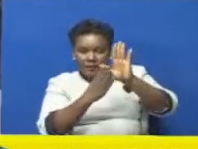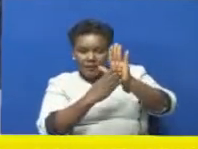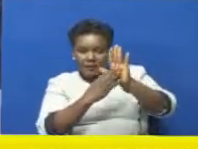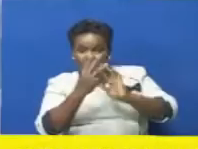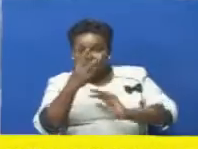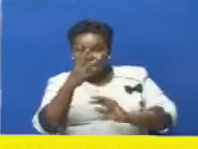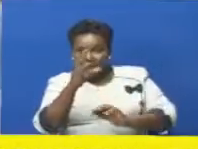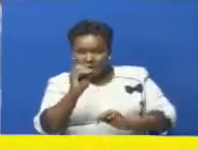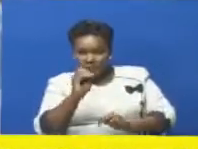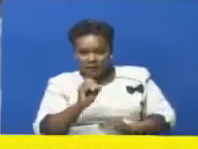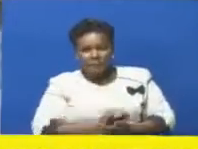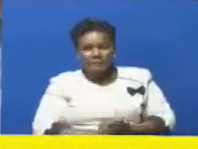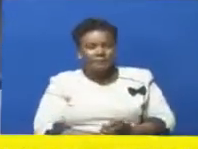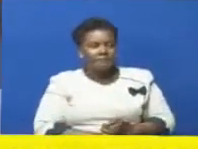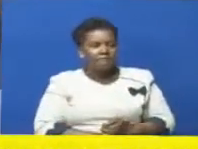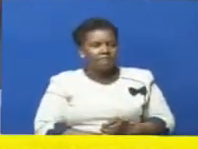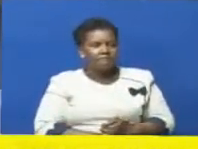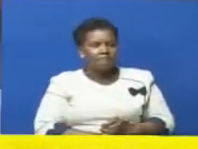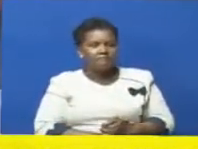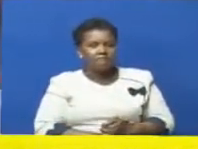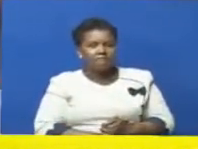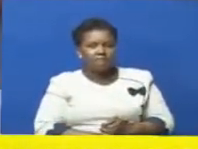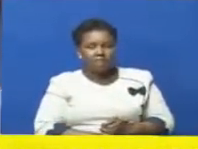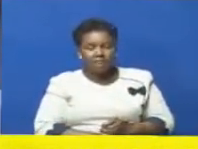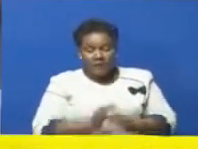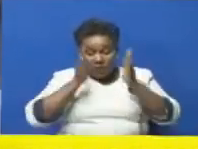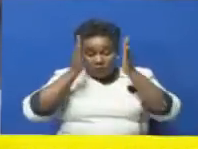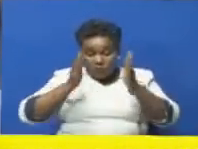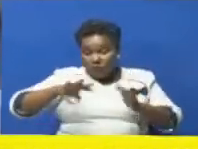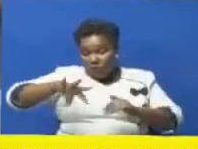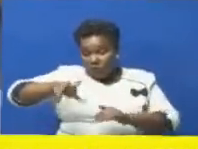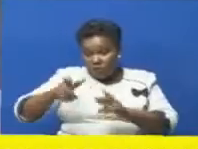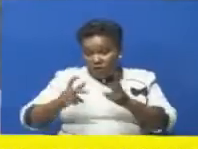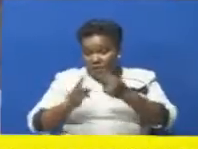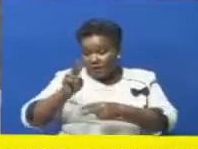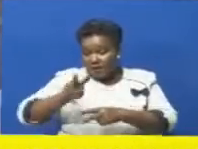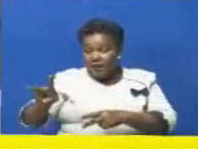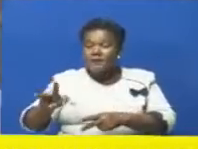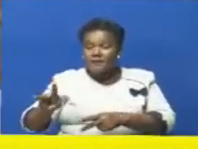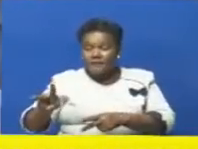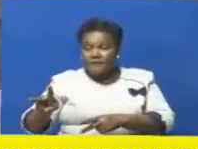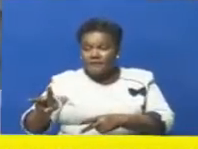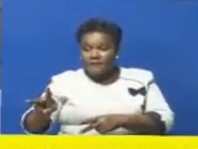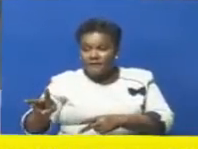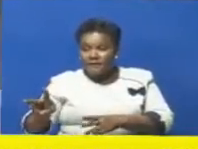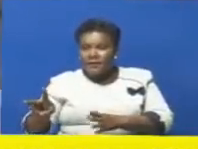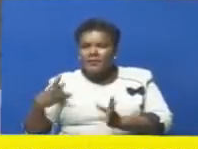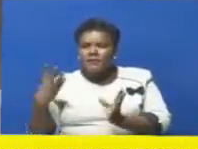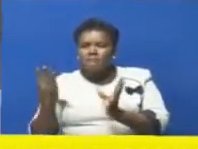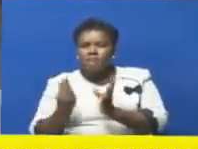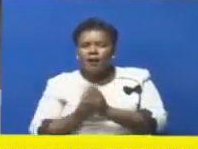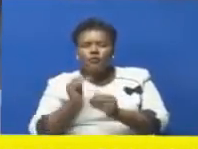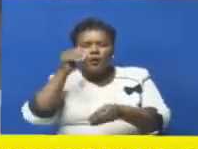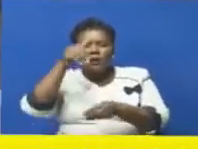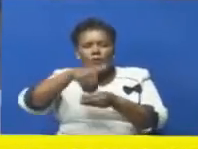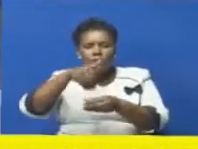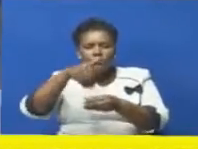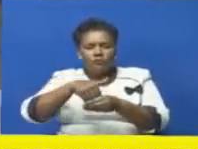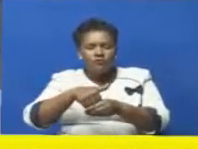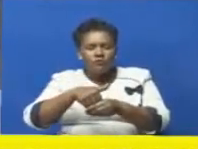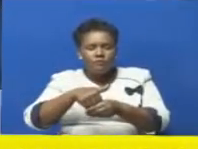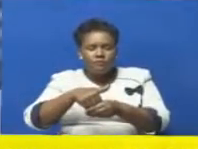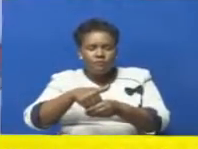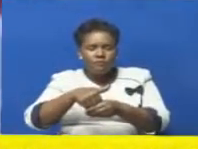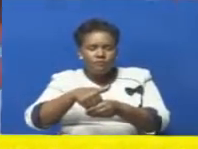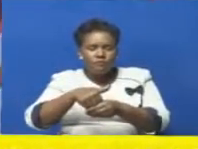3,930. Maana kila gunia. Mkuu wa mkoa wa Katavi Mwanamvua Mlindoko akiwa ameongozana na wajumbe wa kamati ya usalama